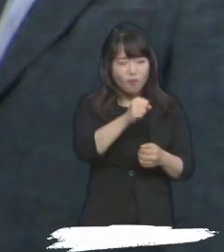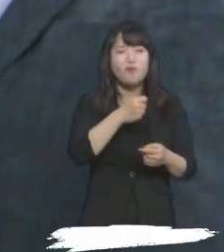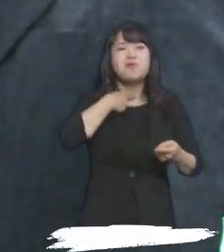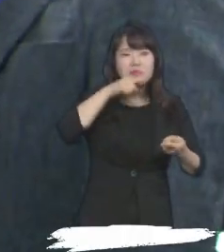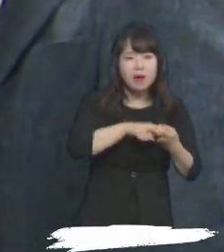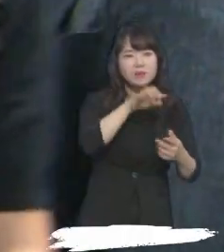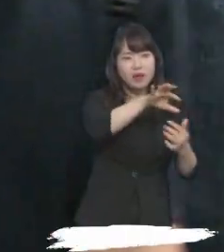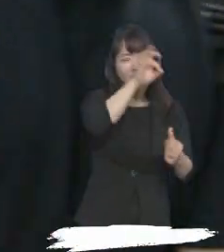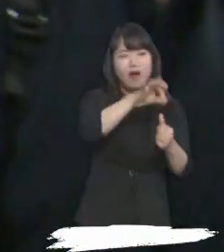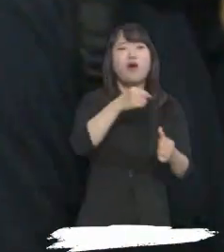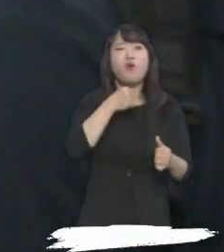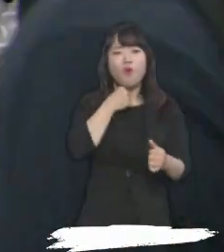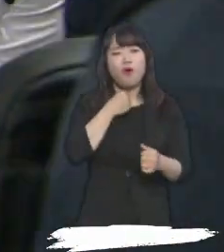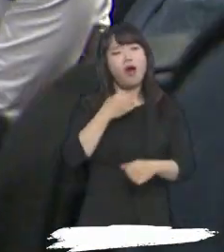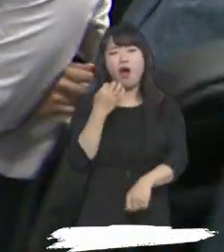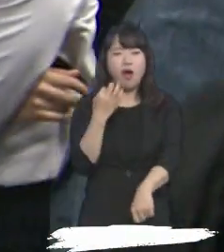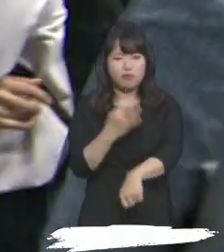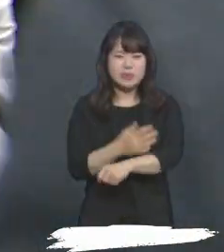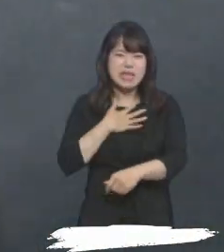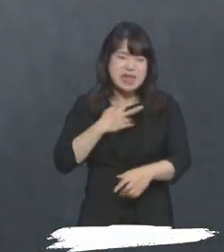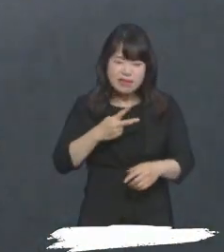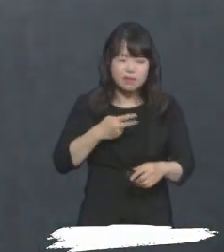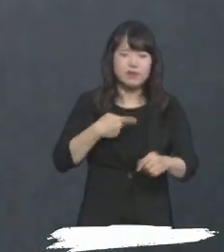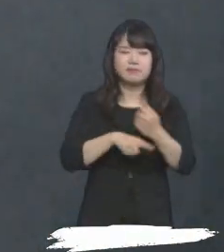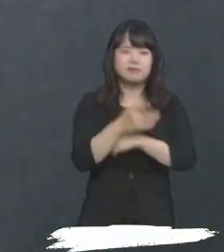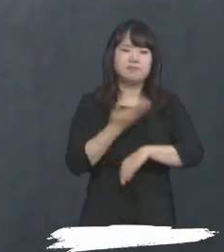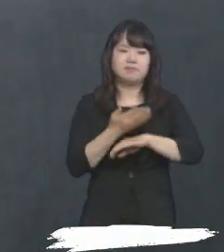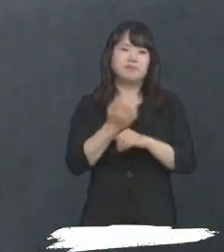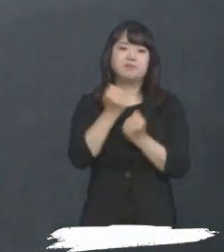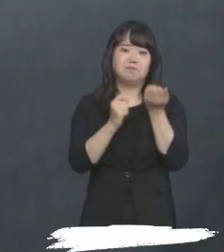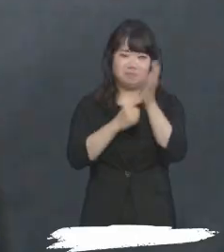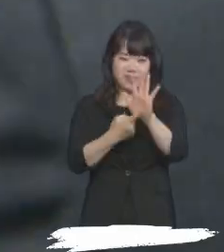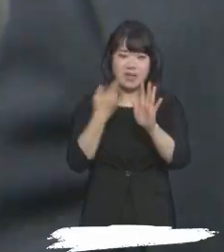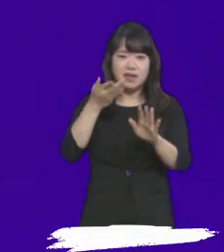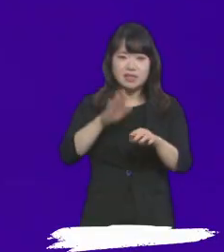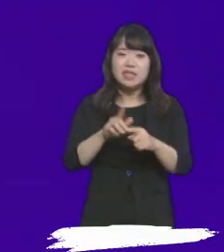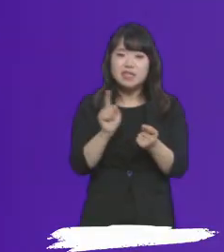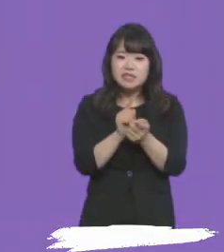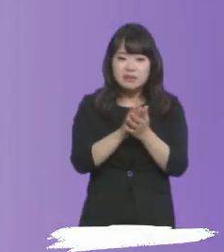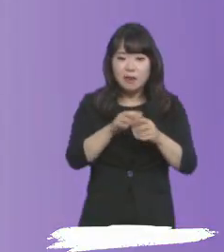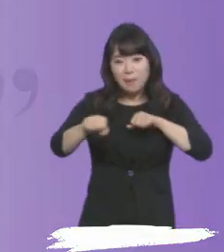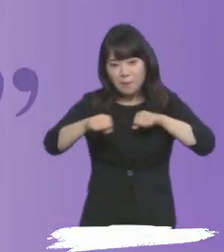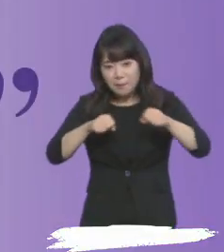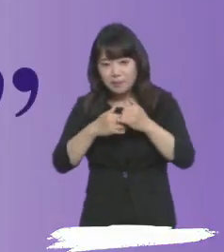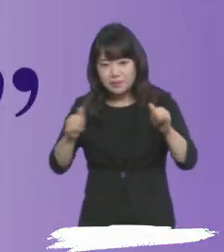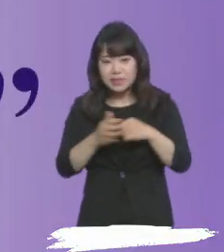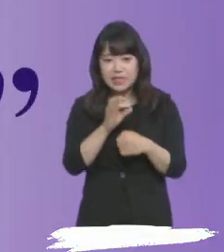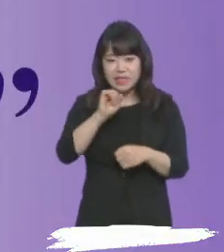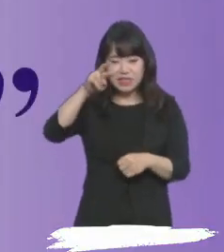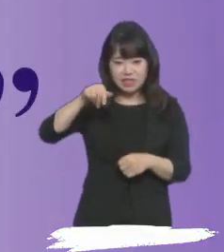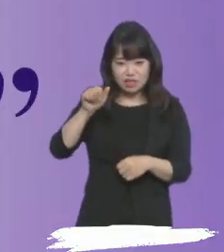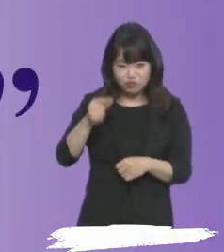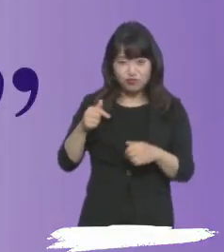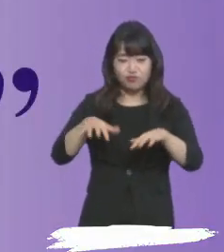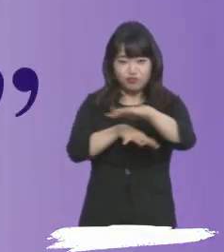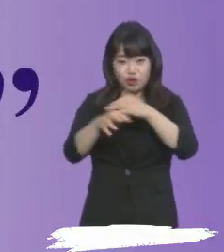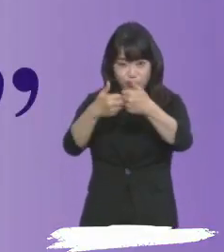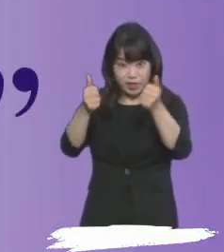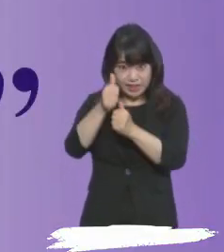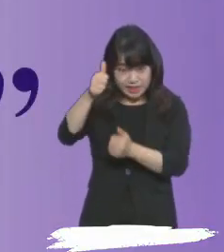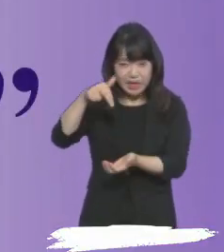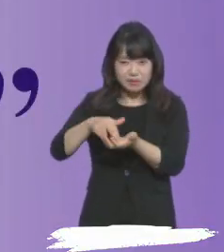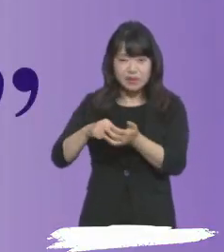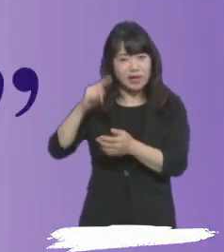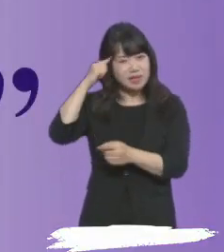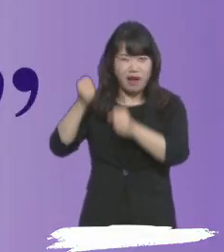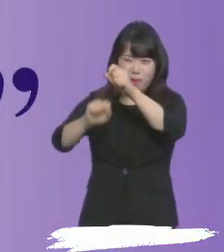원했다며 의도적인 뽑기 방식은 아니라고 했습니다. 그러나 실무를 진행한 국민의힘 이시훈 운영위원장은 의원들의 의견